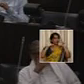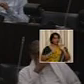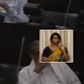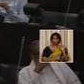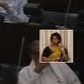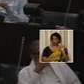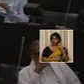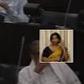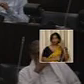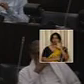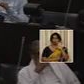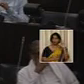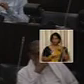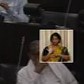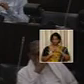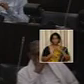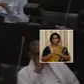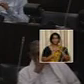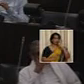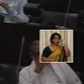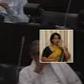7015යි 2019 අවුරුද්දේ මිලියන